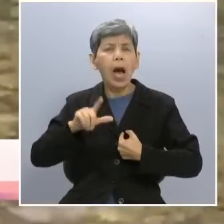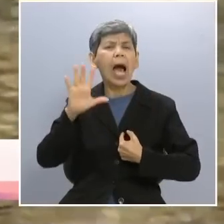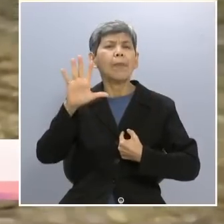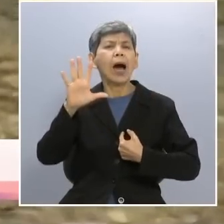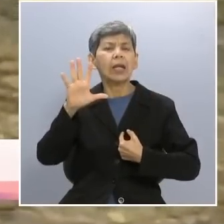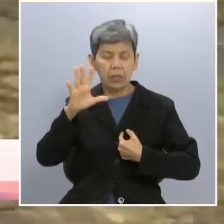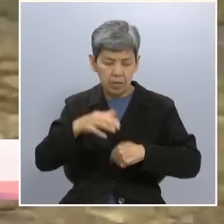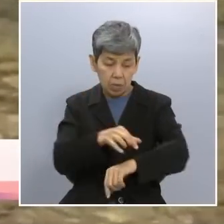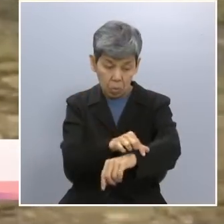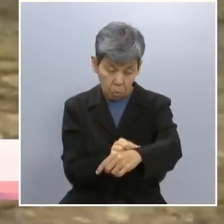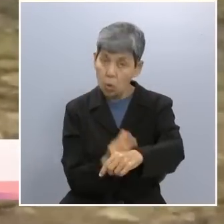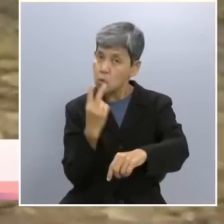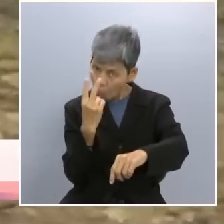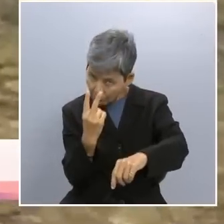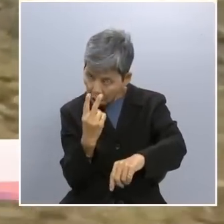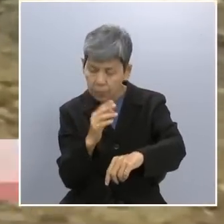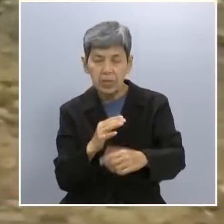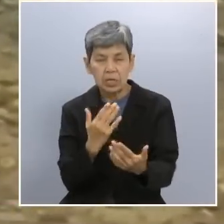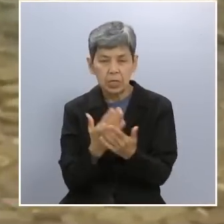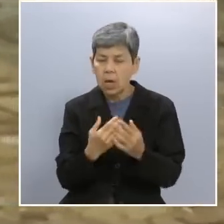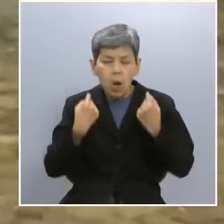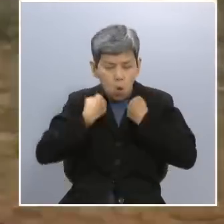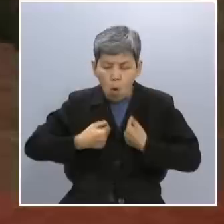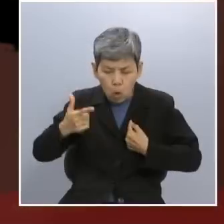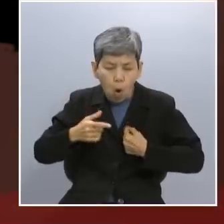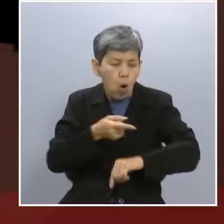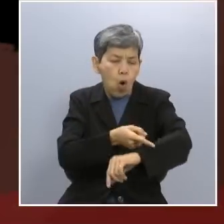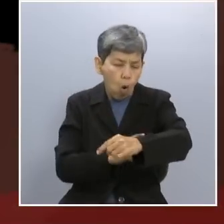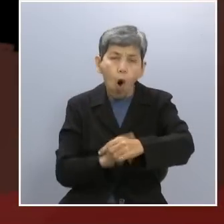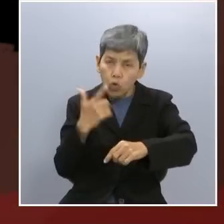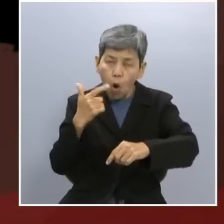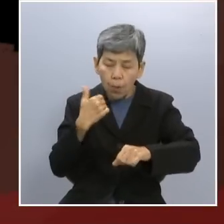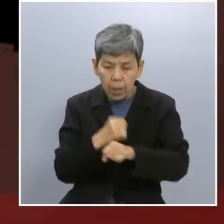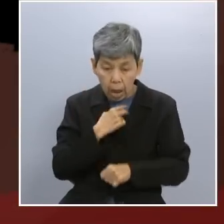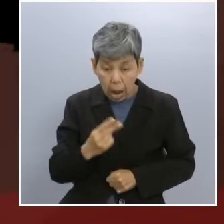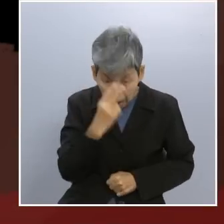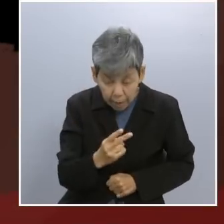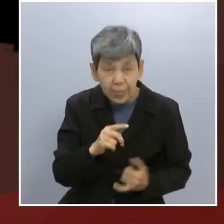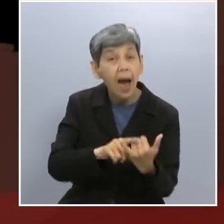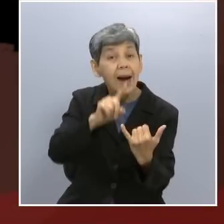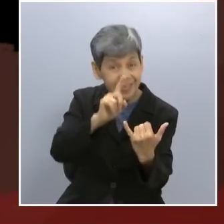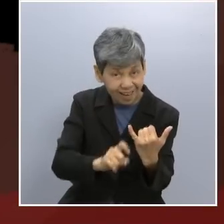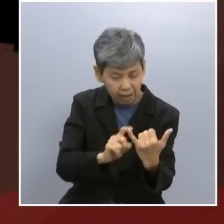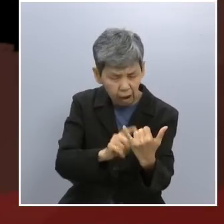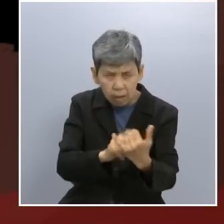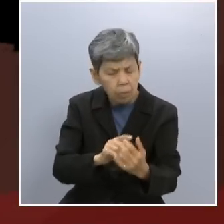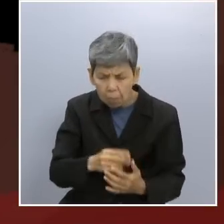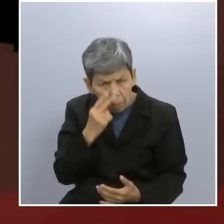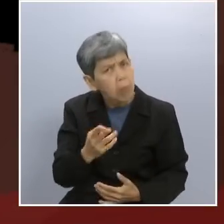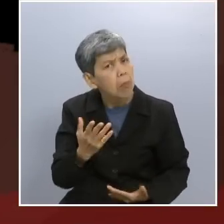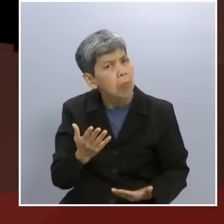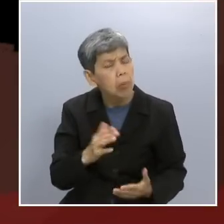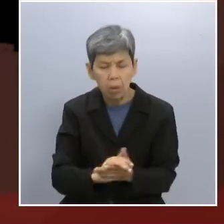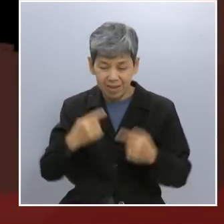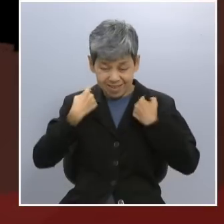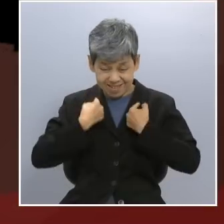สร้อยข้อมือหนัก2บาทคือจะใส่ติดตัวอยู่ตลอดเวลานะครับแต่ตอนไปพบศพของทางชดาทิพย์ปรากฏว่า